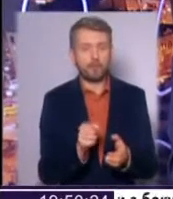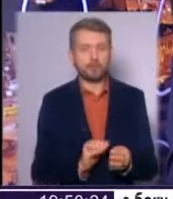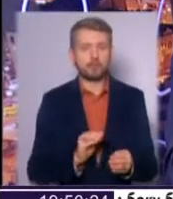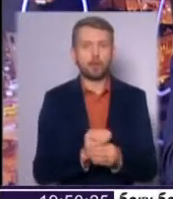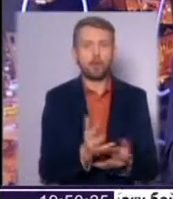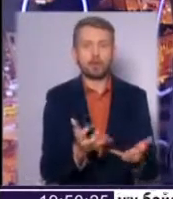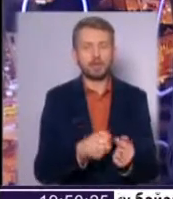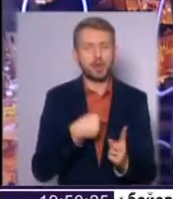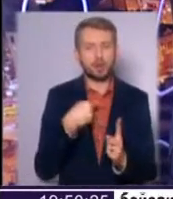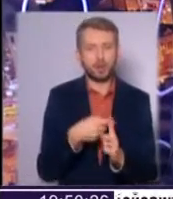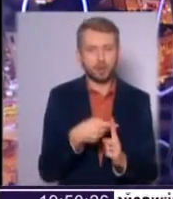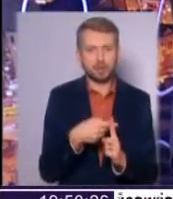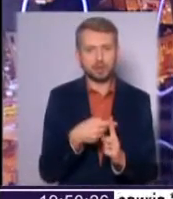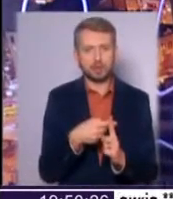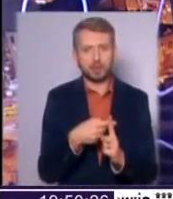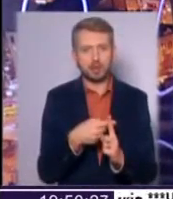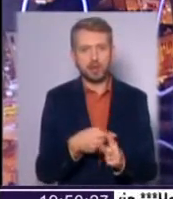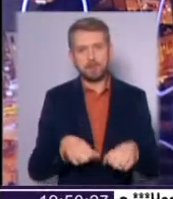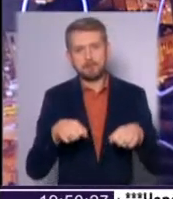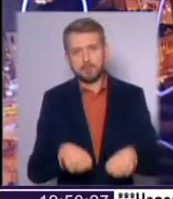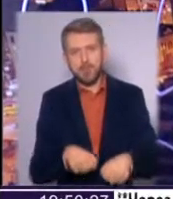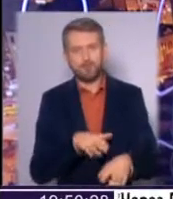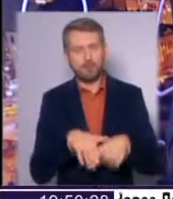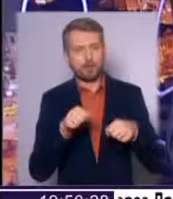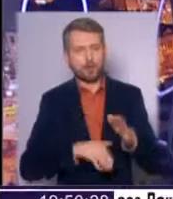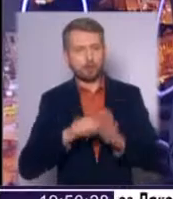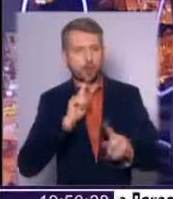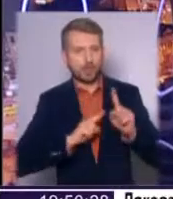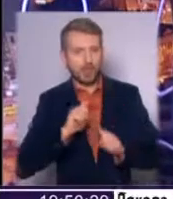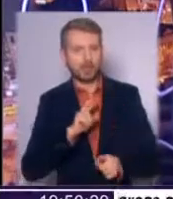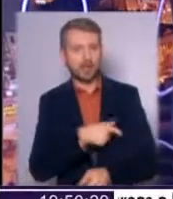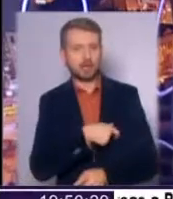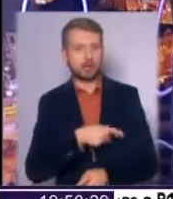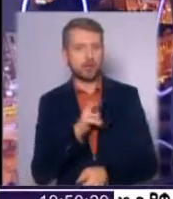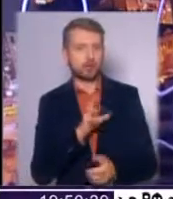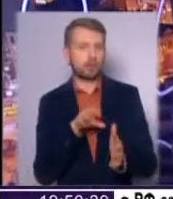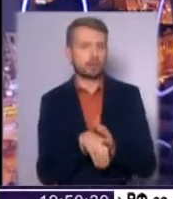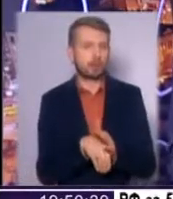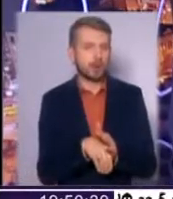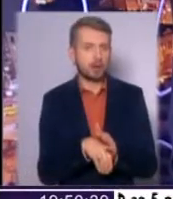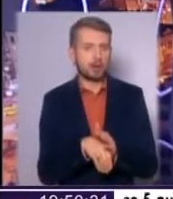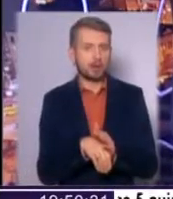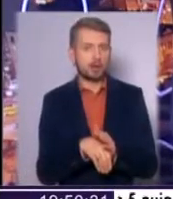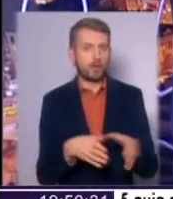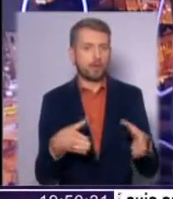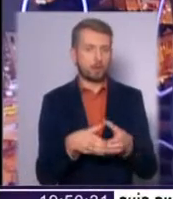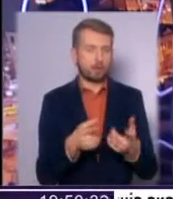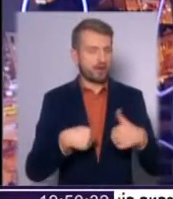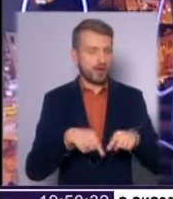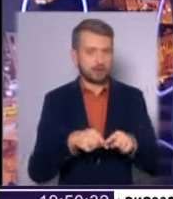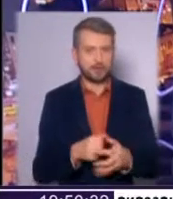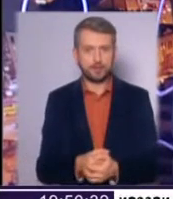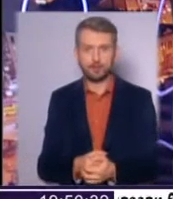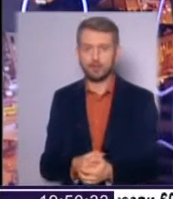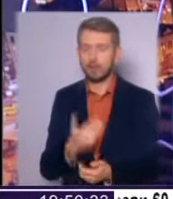лише плюс прав і повноважень у Верховній Раді, як депутат, який належить до тієї чи іншої групи чи фракції. Так,